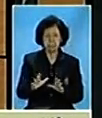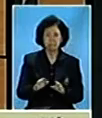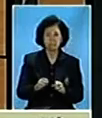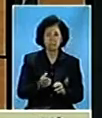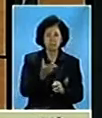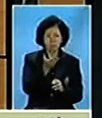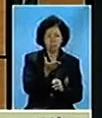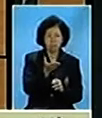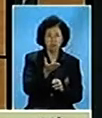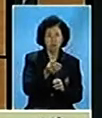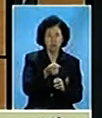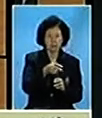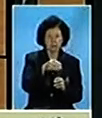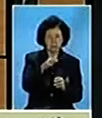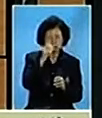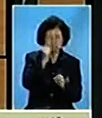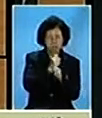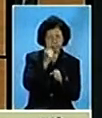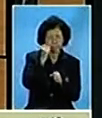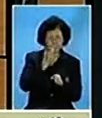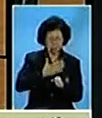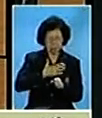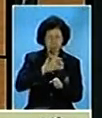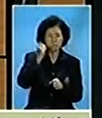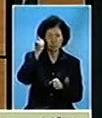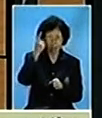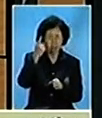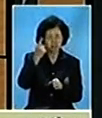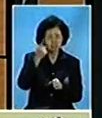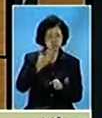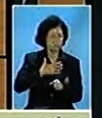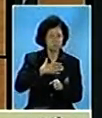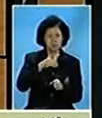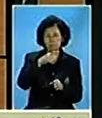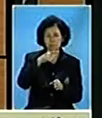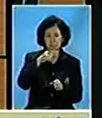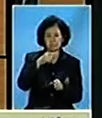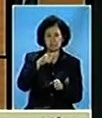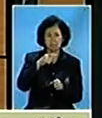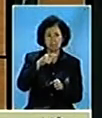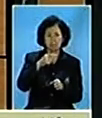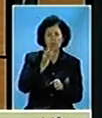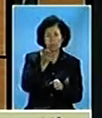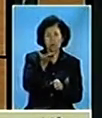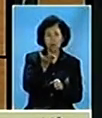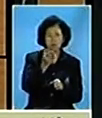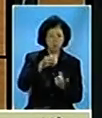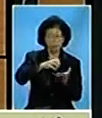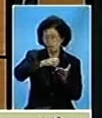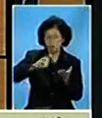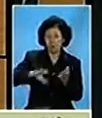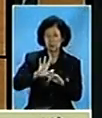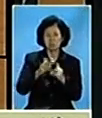ให้ทำความเข้าใจกับผมให้ผมเข้าใจได้เนี่ยผมก็จะไม่โหวตแล้วก็ผมจะขอถอนทั้งหมดที่ผมได้แปล